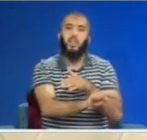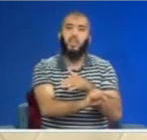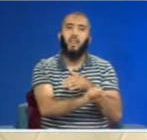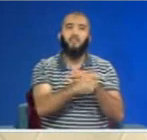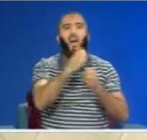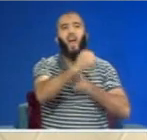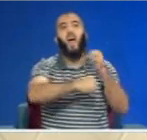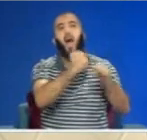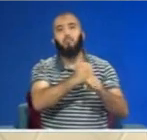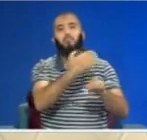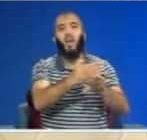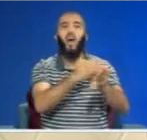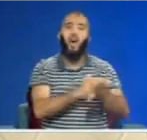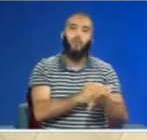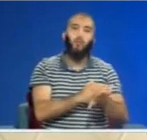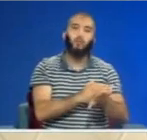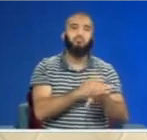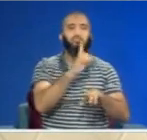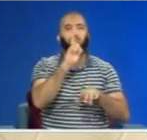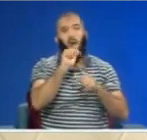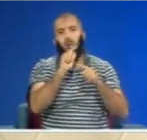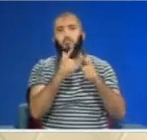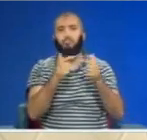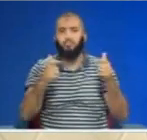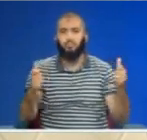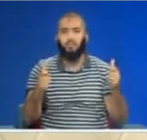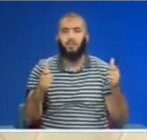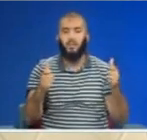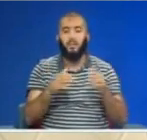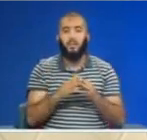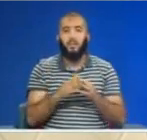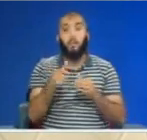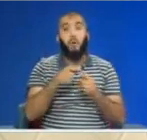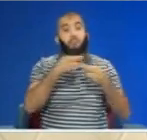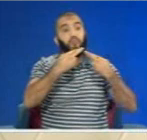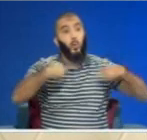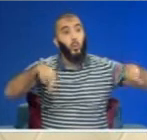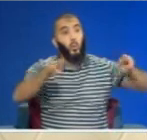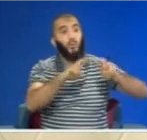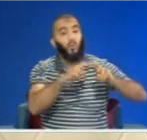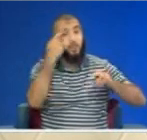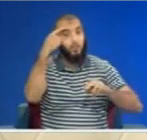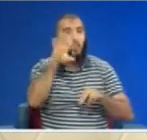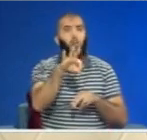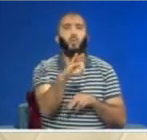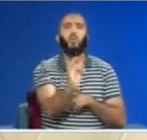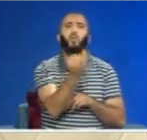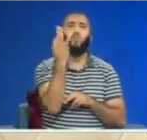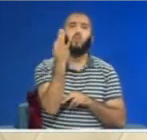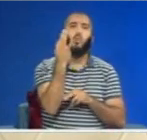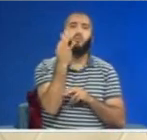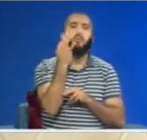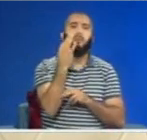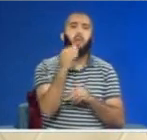ولد عامين قبل حادثة الفيل، وكذا إلى آخره. فقالوا هذا التاريخ هذا فيه اضطراب، يعني ما